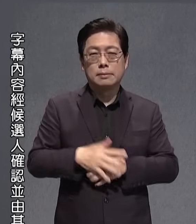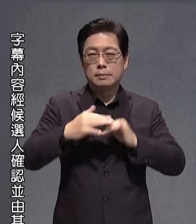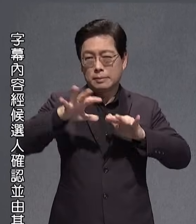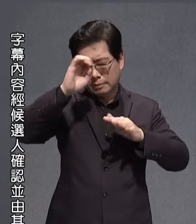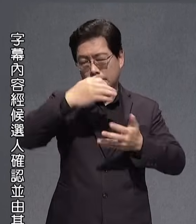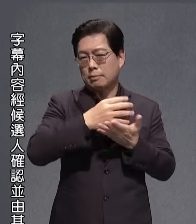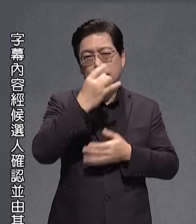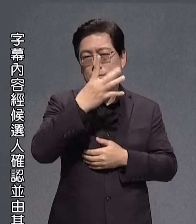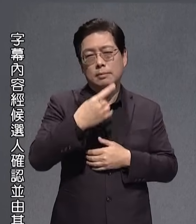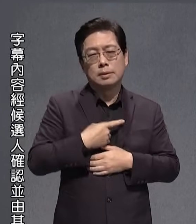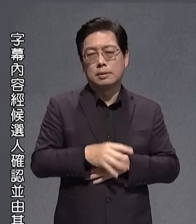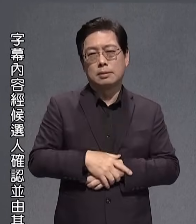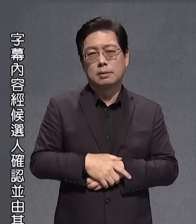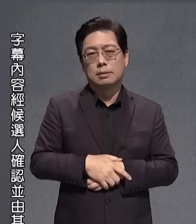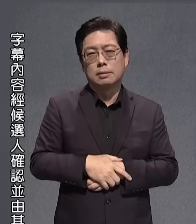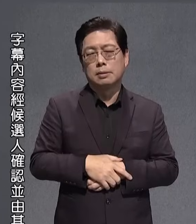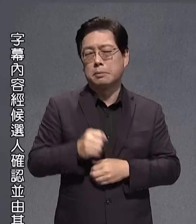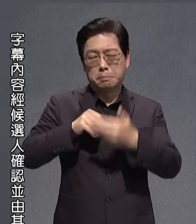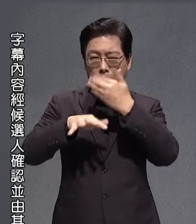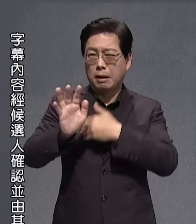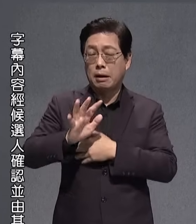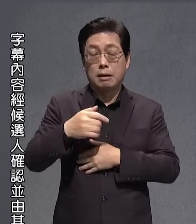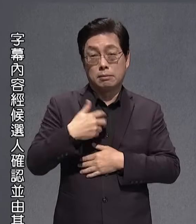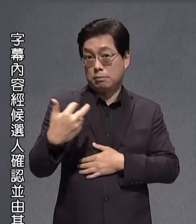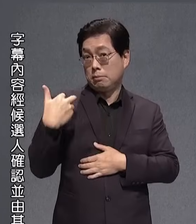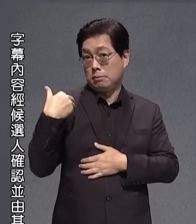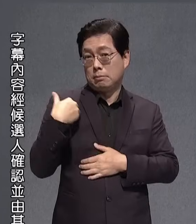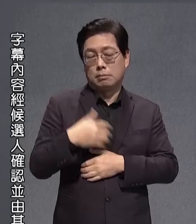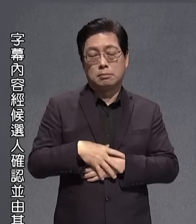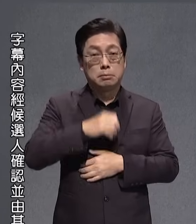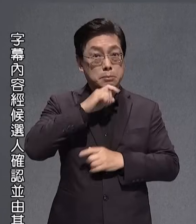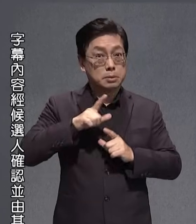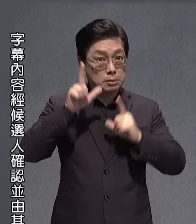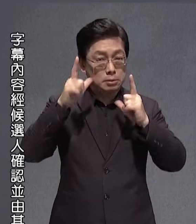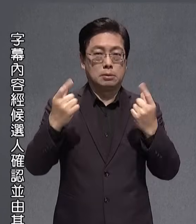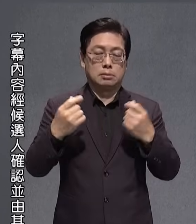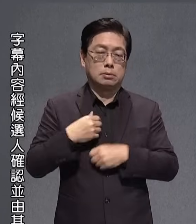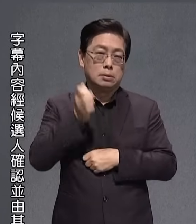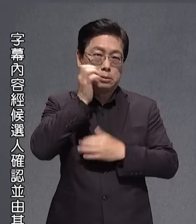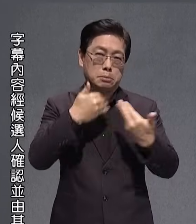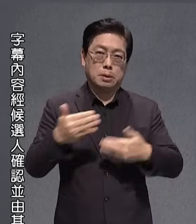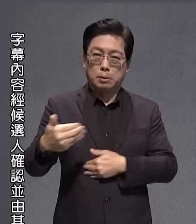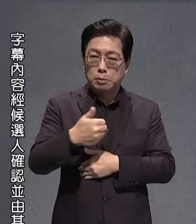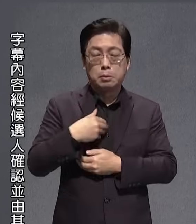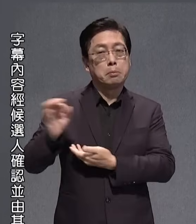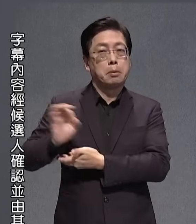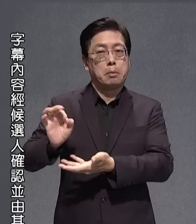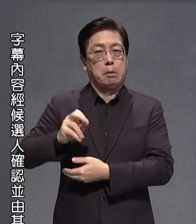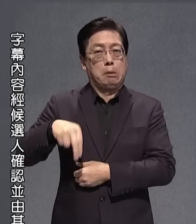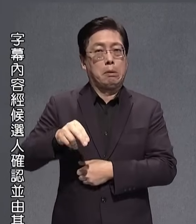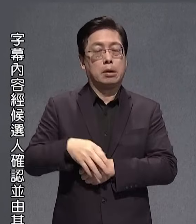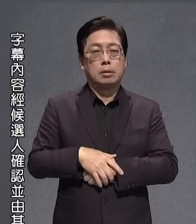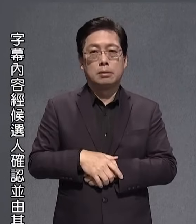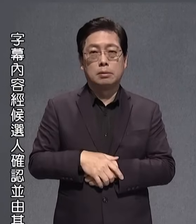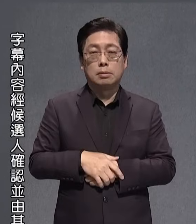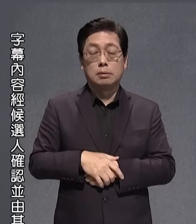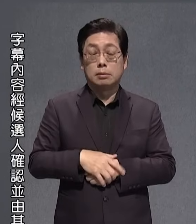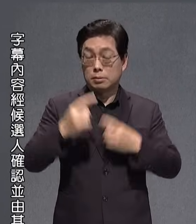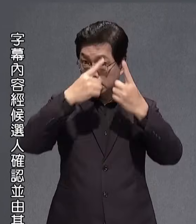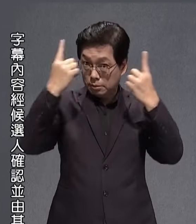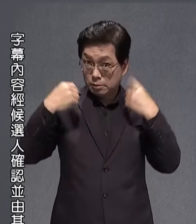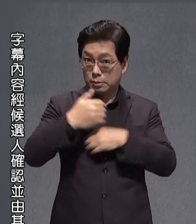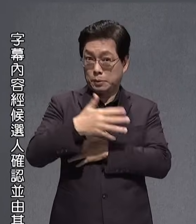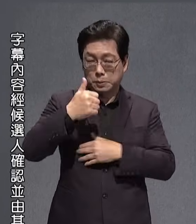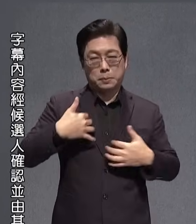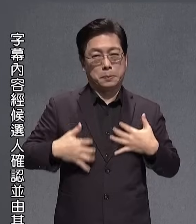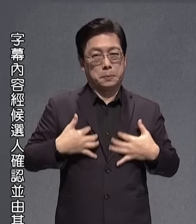无法度解决，就莫去甲抹。啊，一礼拜前啦，屏东的石斑鱼吼，一旦袂去啊，啊，周春明馆长欢